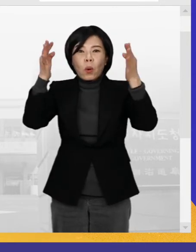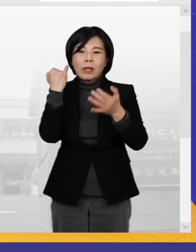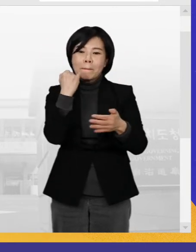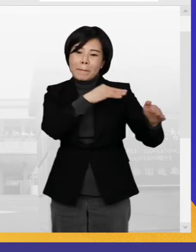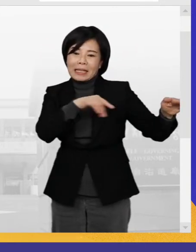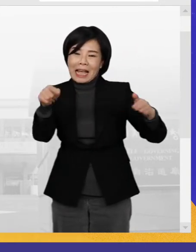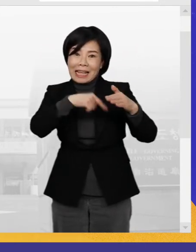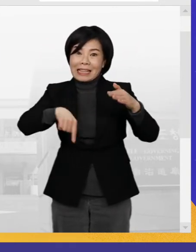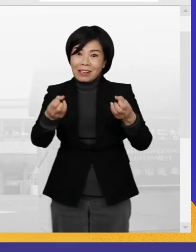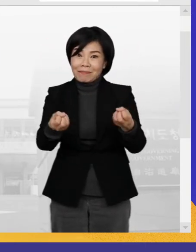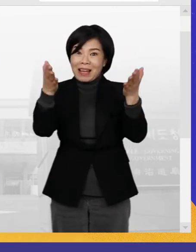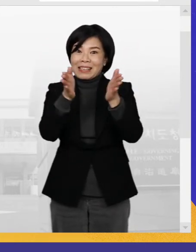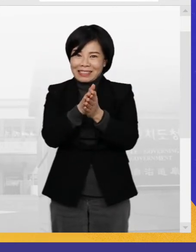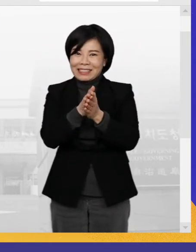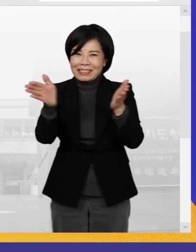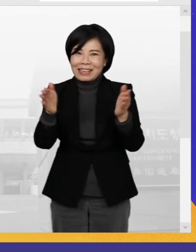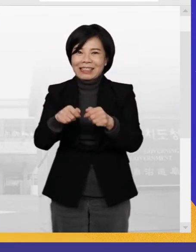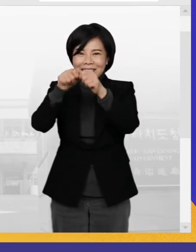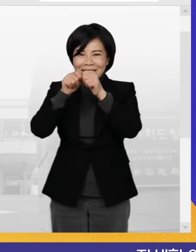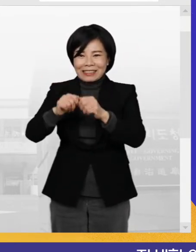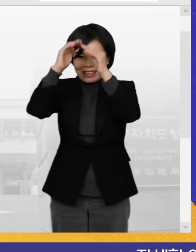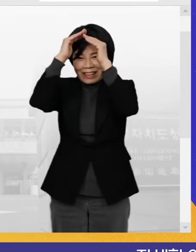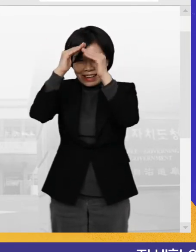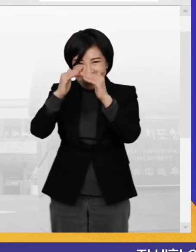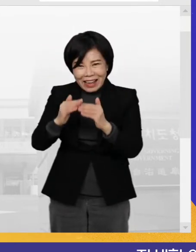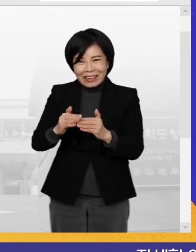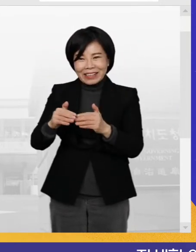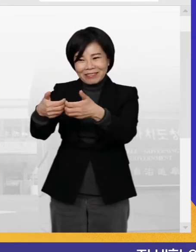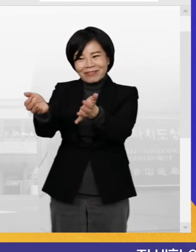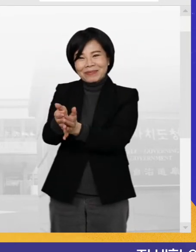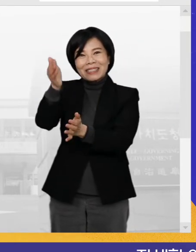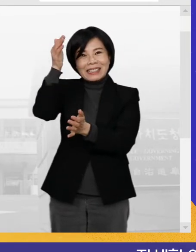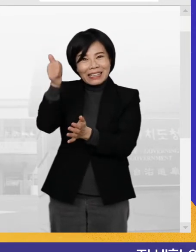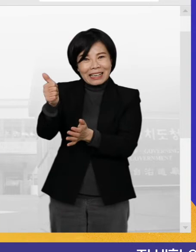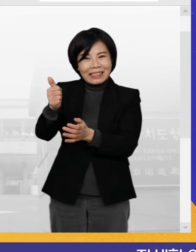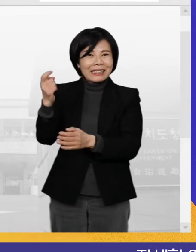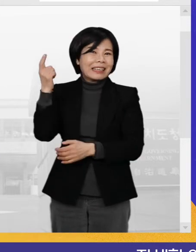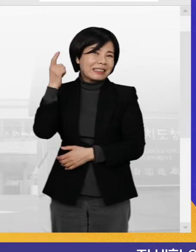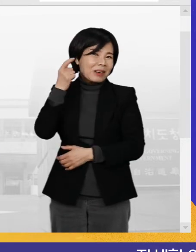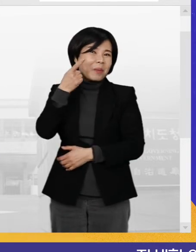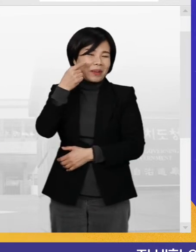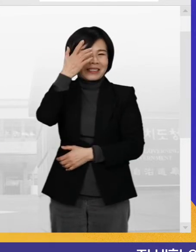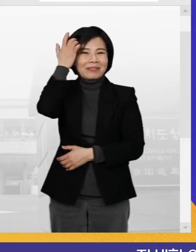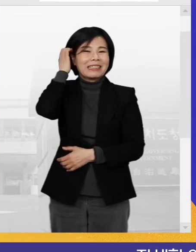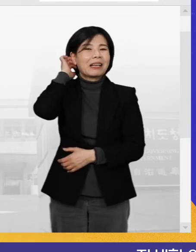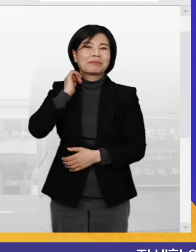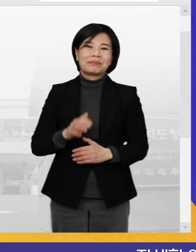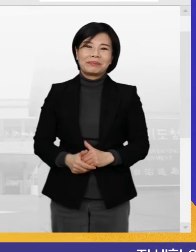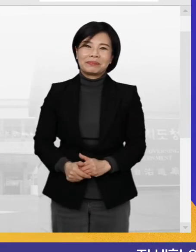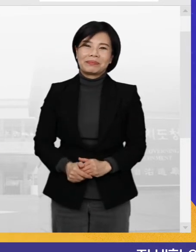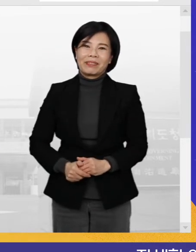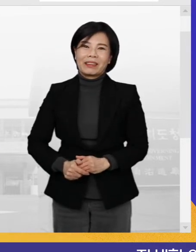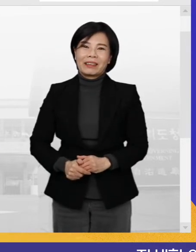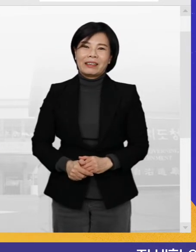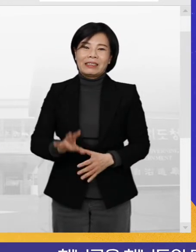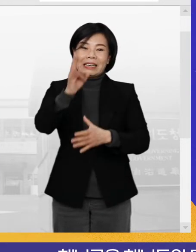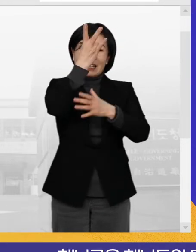2달간 도내 해안가에서 진행되는데요. 자세한 이야기는 어촌계 마을 주민에게 들어보겠습니다.